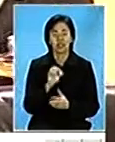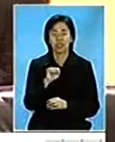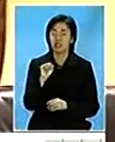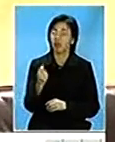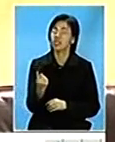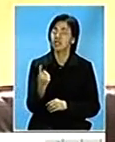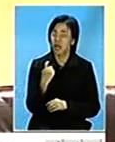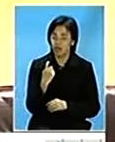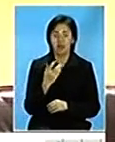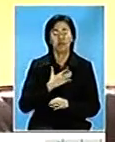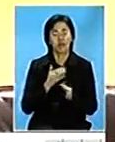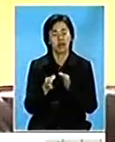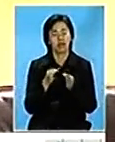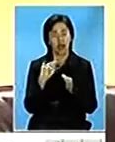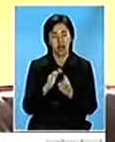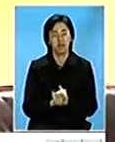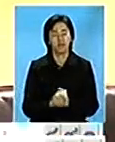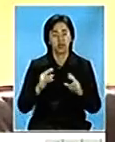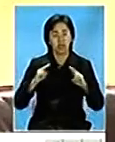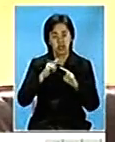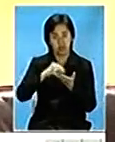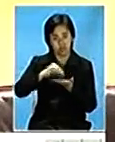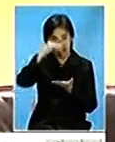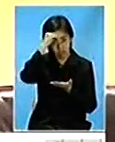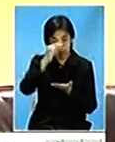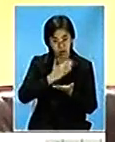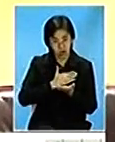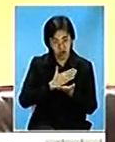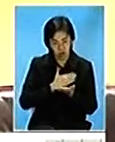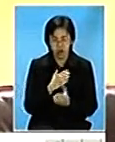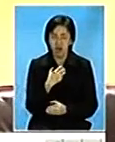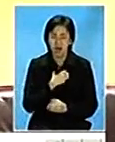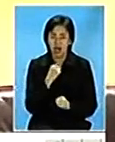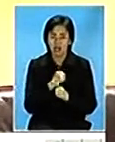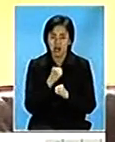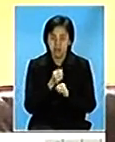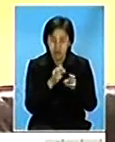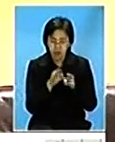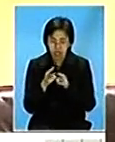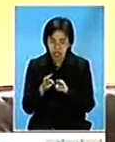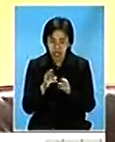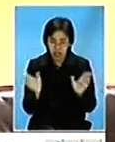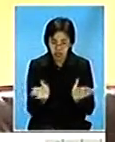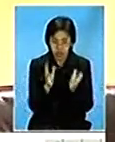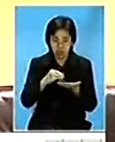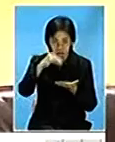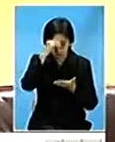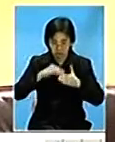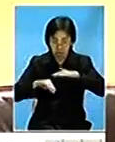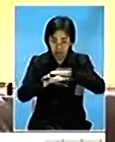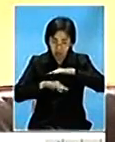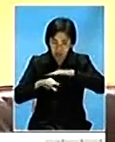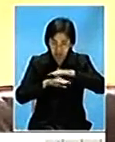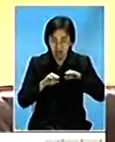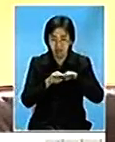ถามนั้นนะครับทางกระทรวงศึกษาเนี่ยนะครับก็จะมีเร่งรัดในมาตรการการเรียนรู้5มาตรฐานที่มีความจำเป็นเ